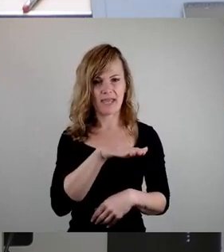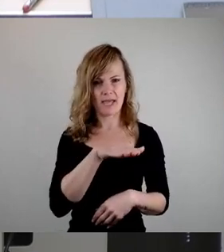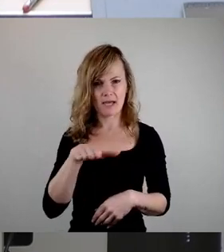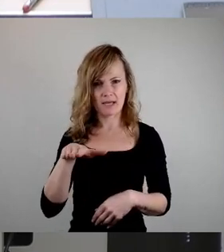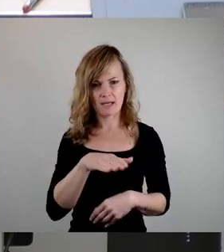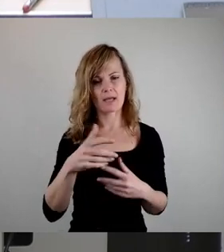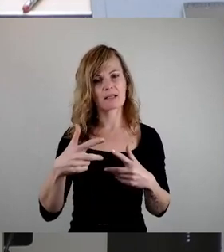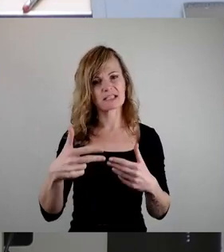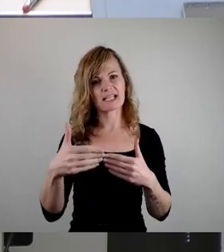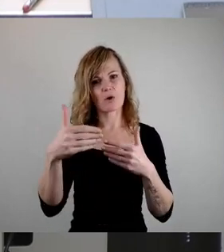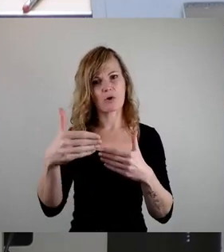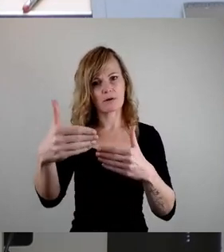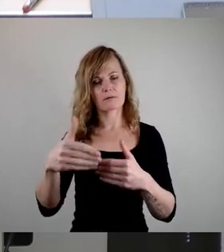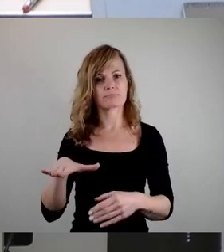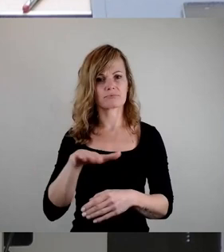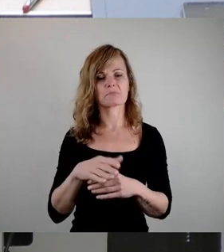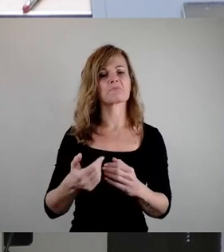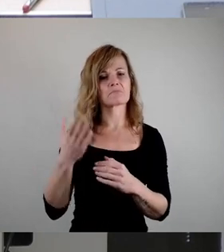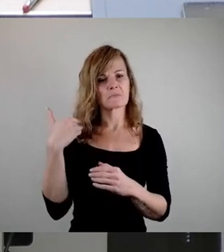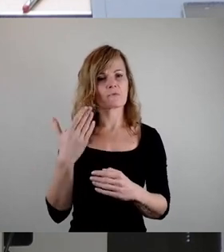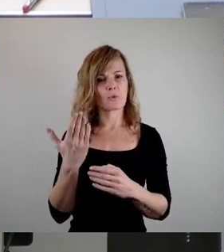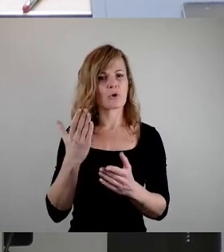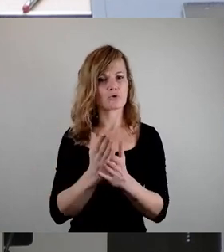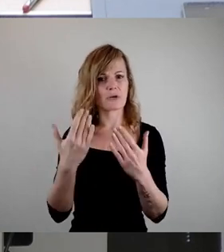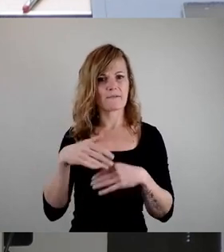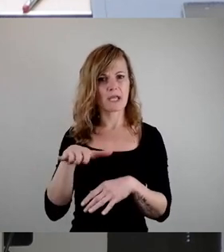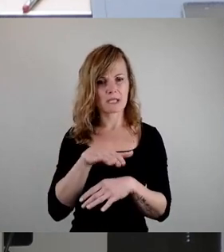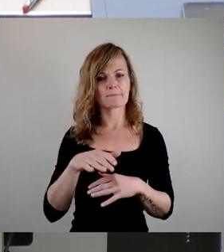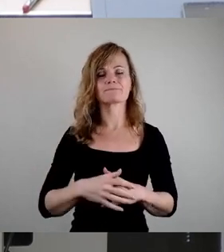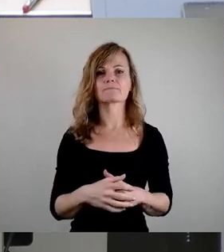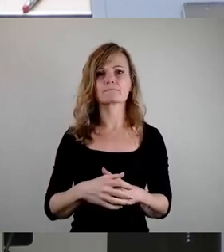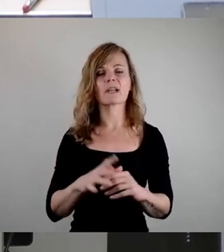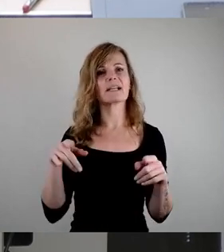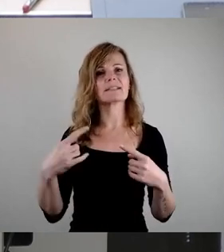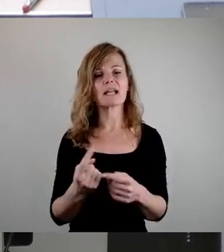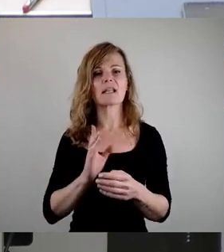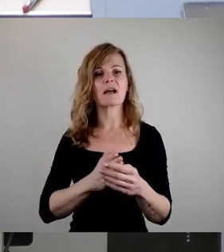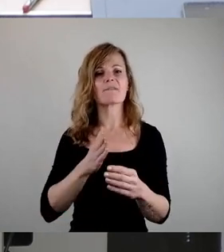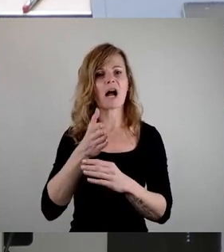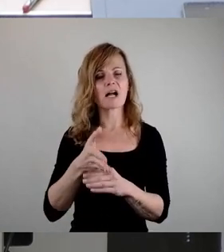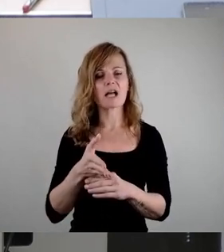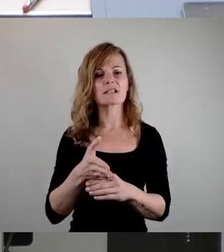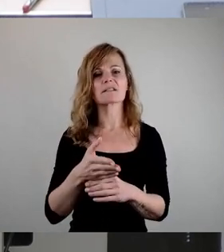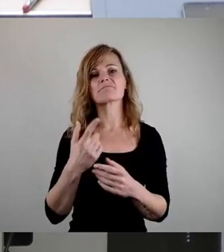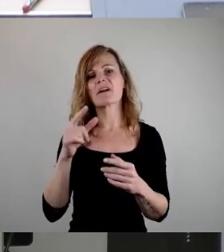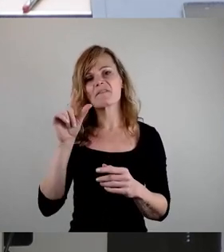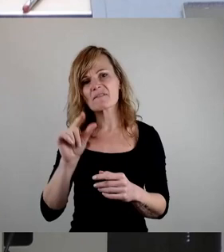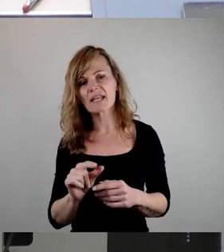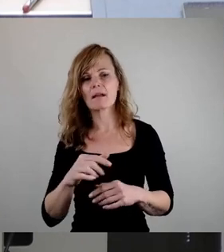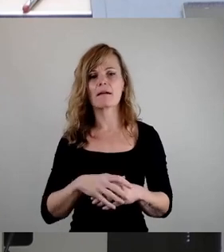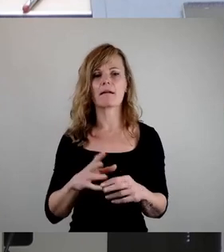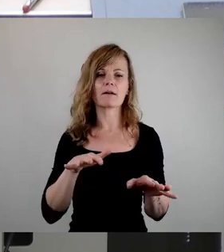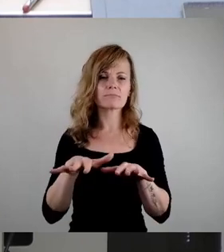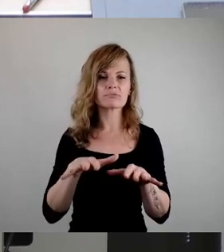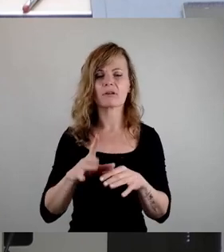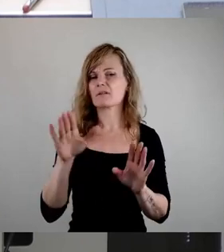das Ostergehege. Sinkende Fahrgastzahlen und steigende Unterhaltungskosten führten 1996 zur Außerbetriebnahme der